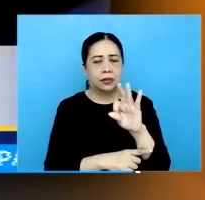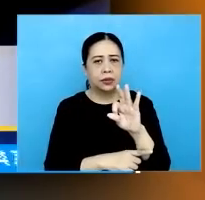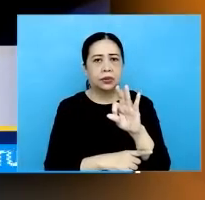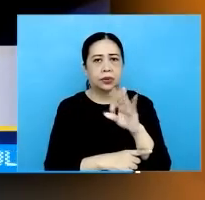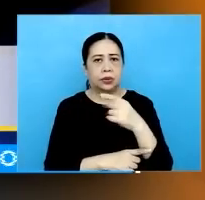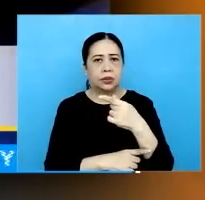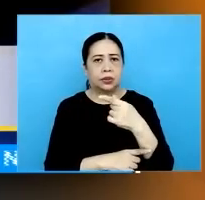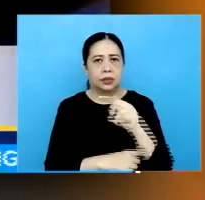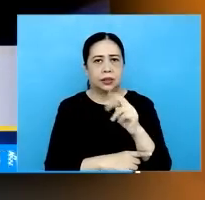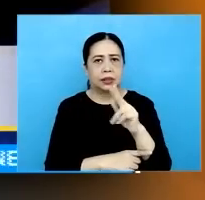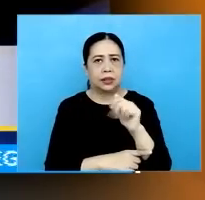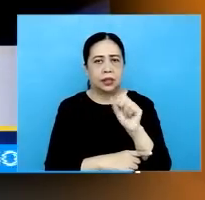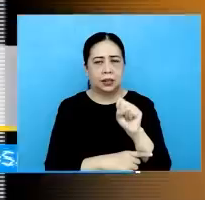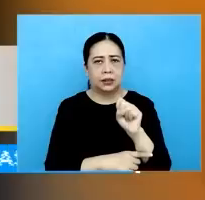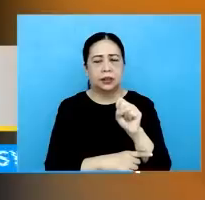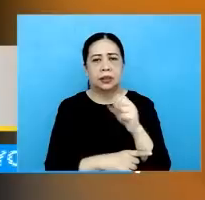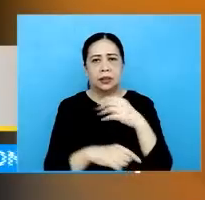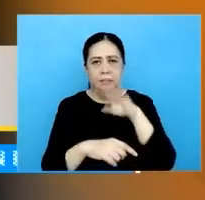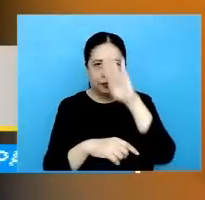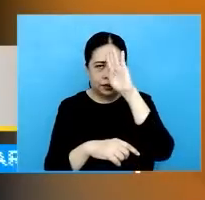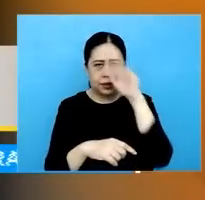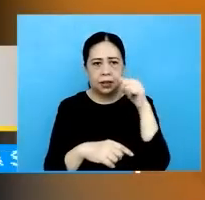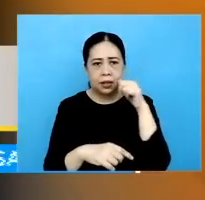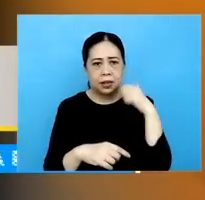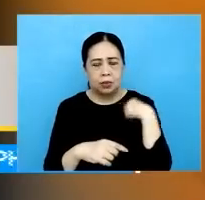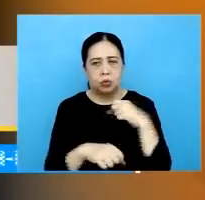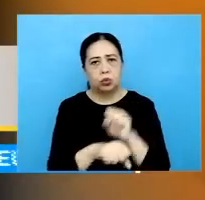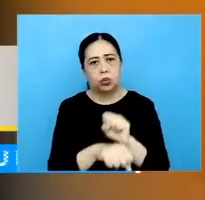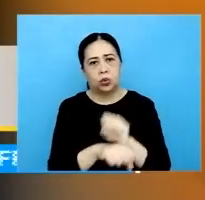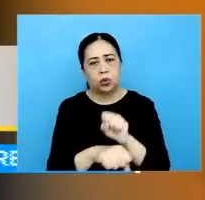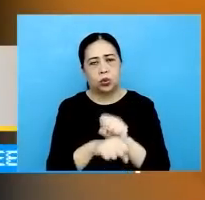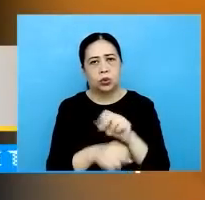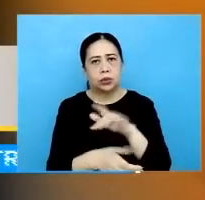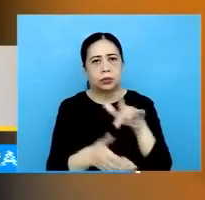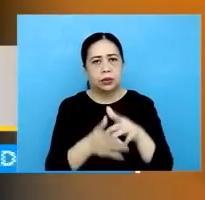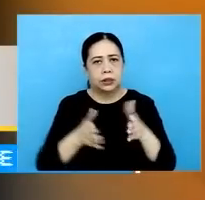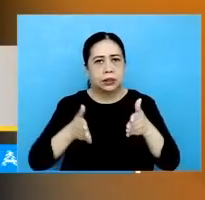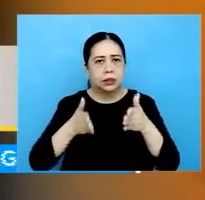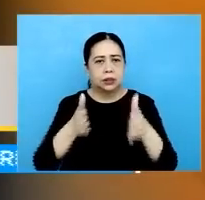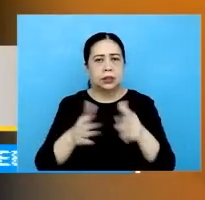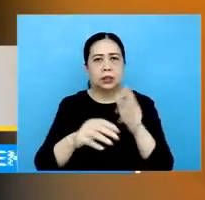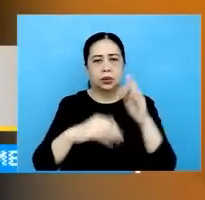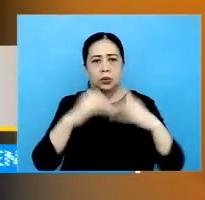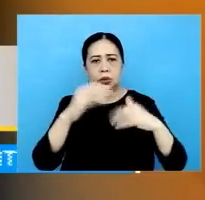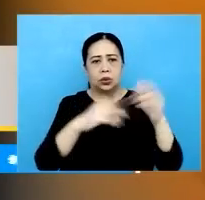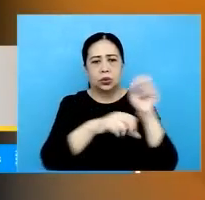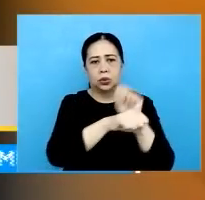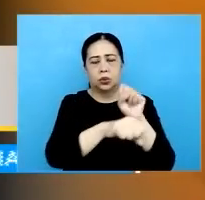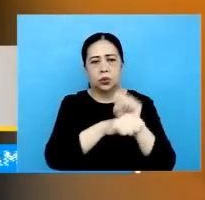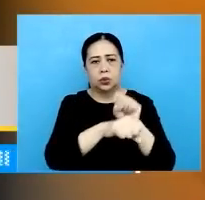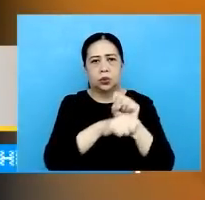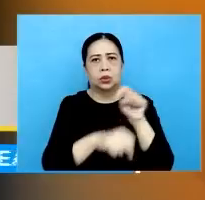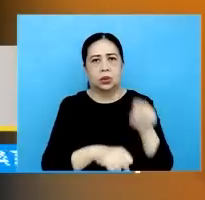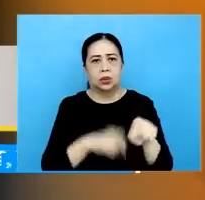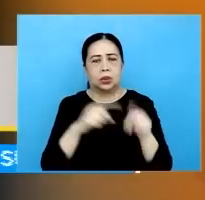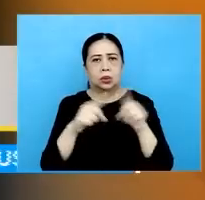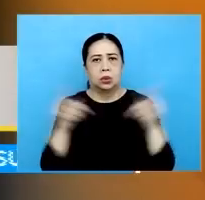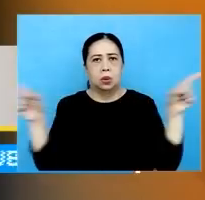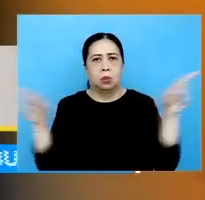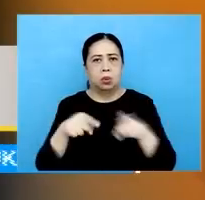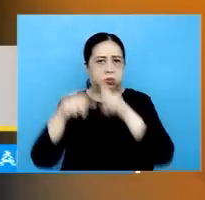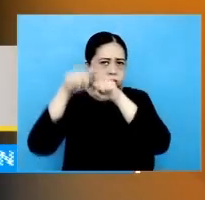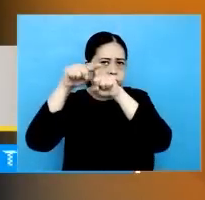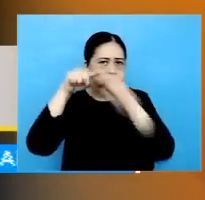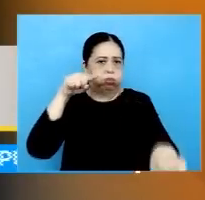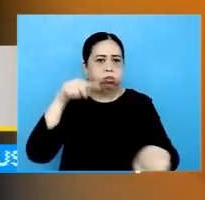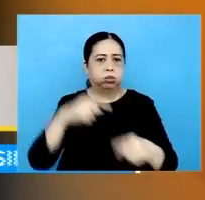General Trias, Cavite kahapon. Nagtatrabaho raw sa gitna ng kalsada ang construction worker na si Hachero nang bigla siyang tamaan ng